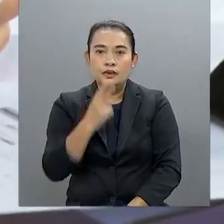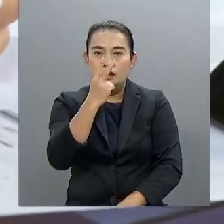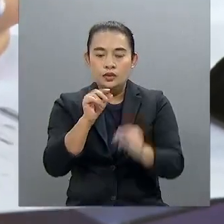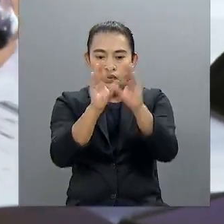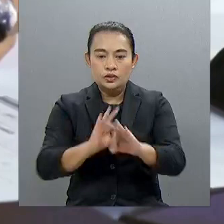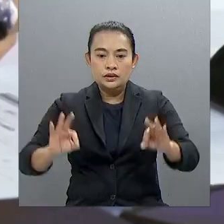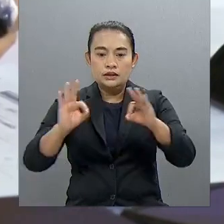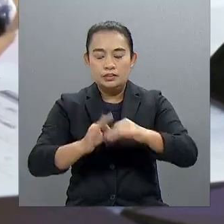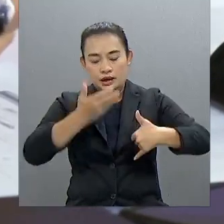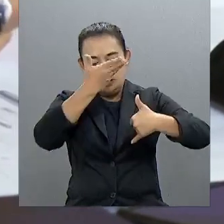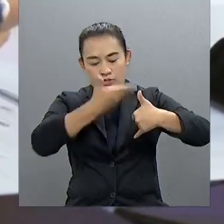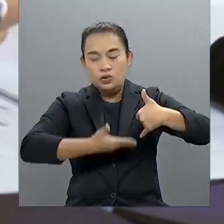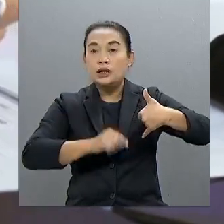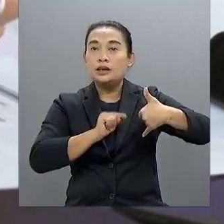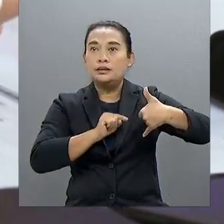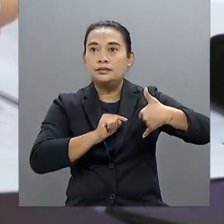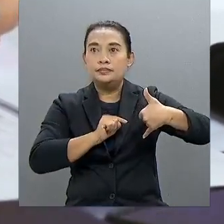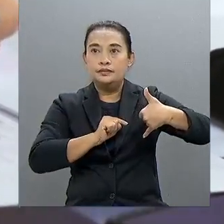และก็มองเรื่องบุคลิกอ่อนเนาะว่าเออ 6